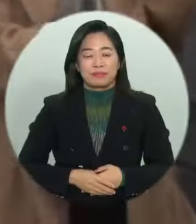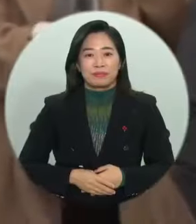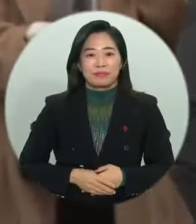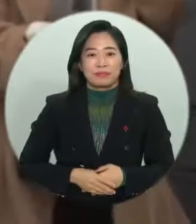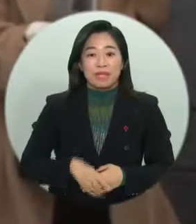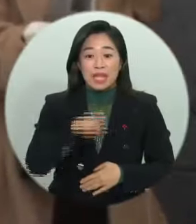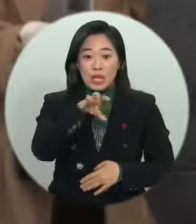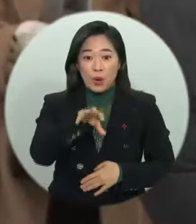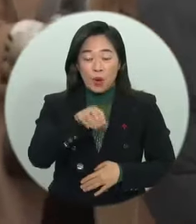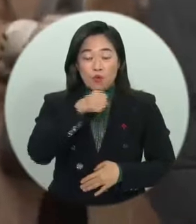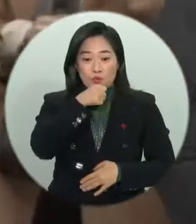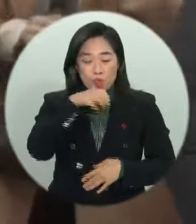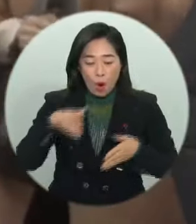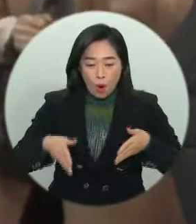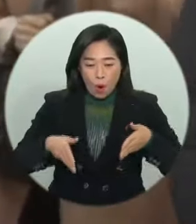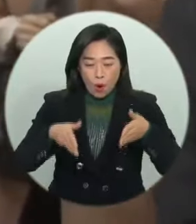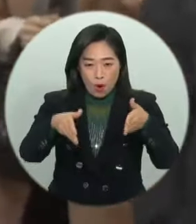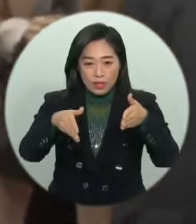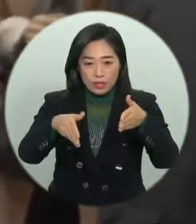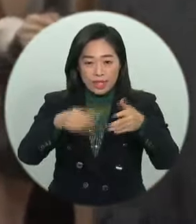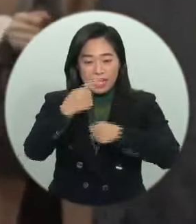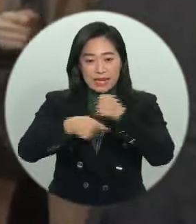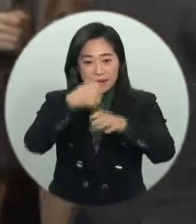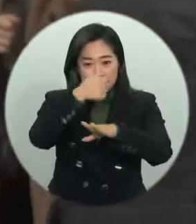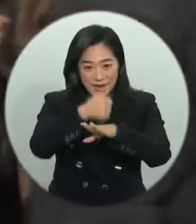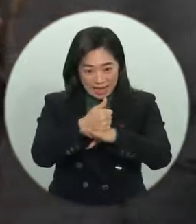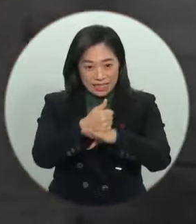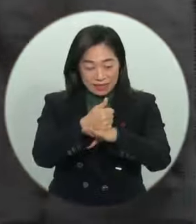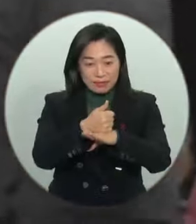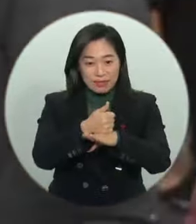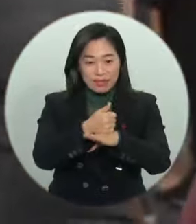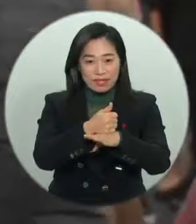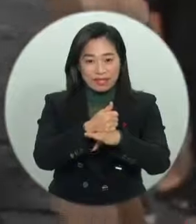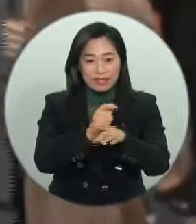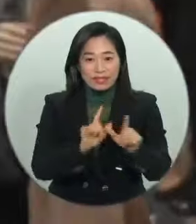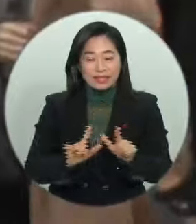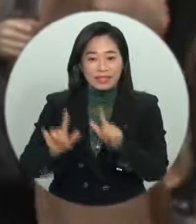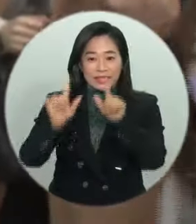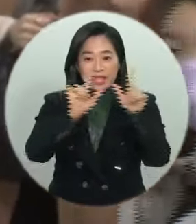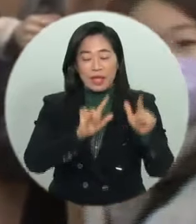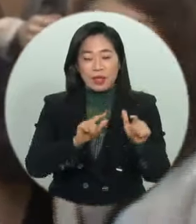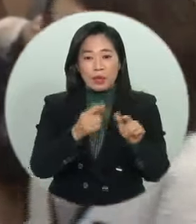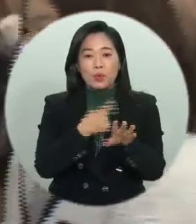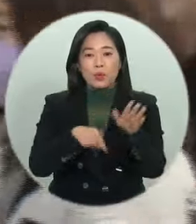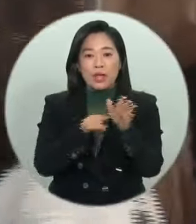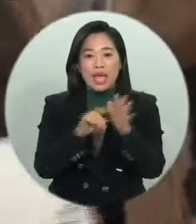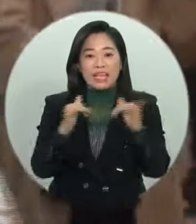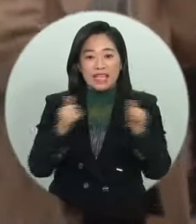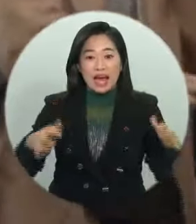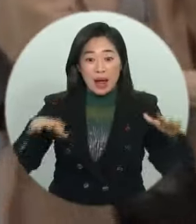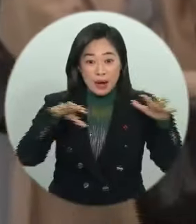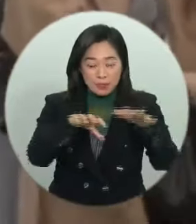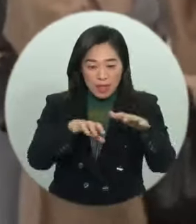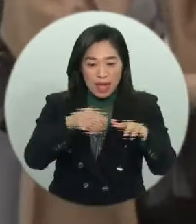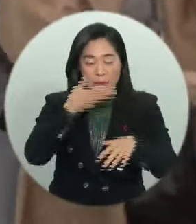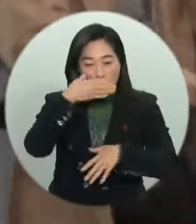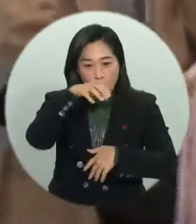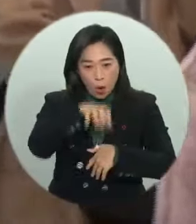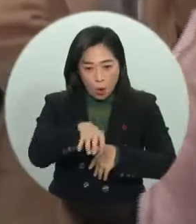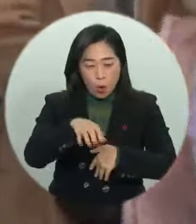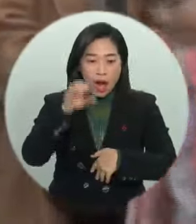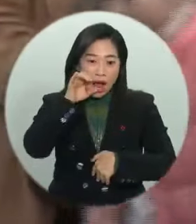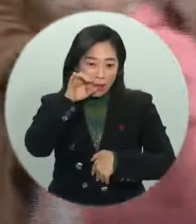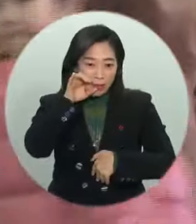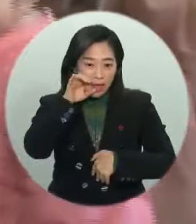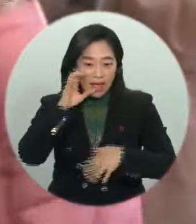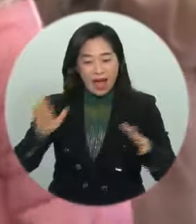네, 이곳 광주 충장로 거리에는 연말을 보내기 위해 나온 시민들로 활기를 띠고 있습니다. 시민들은 식당과 카페에 가득 찼고